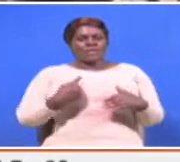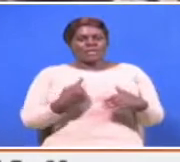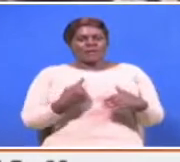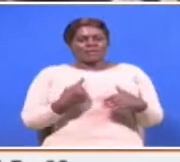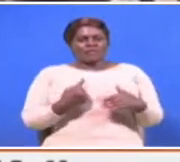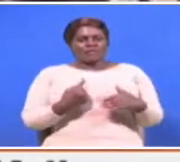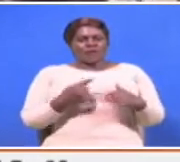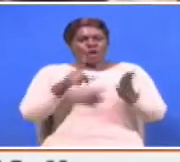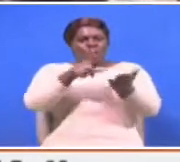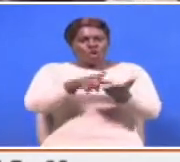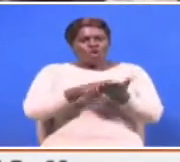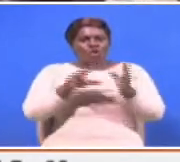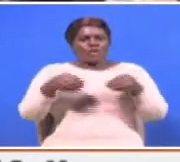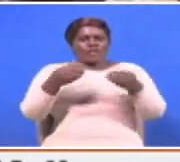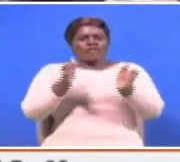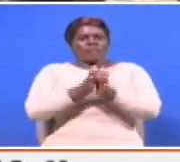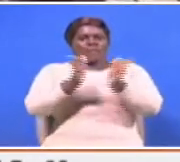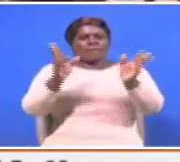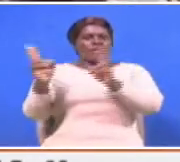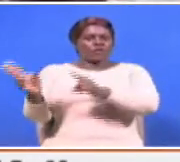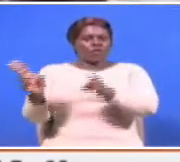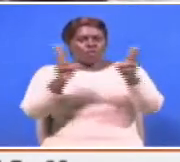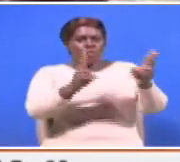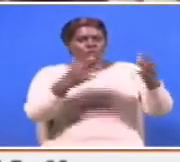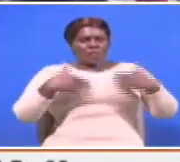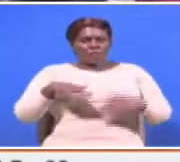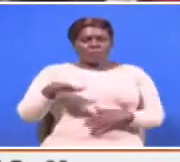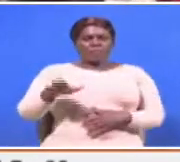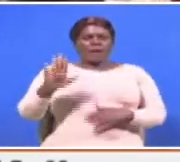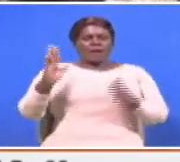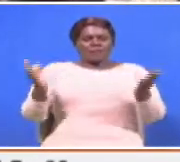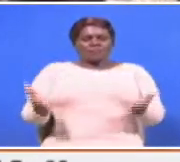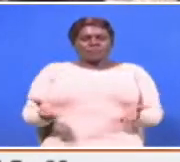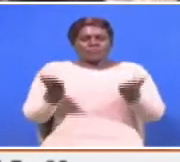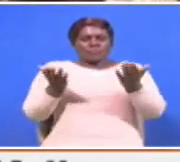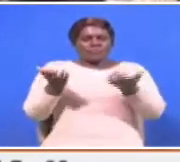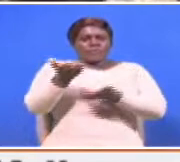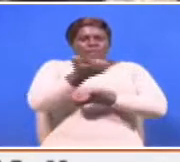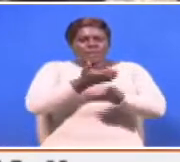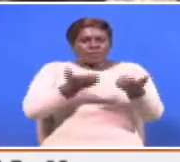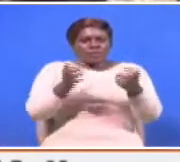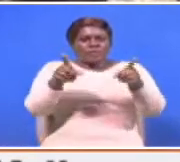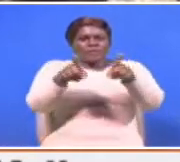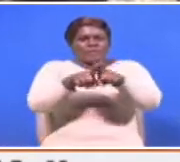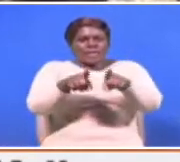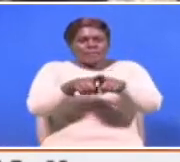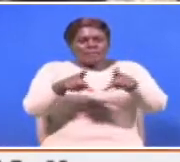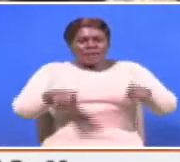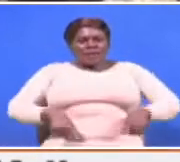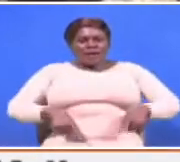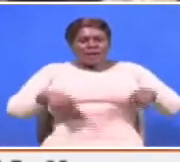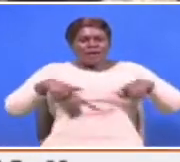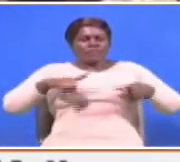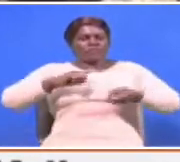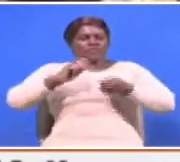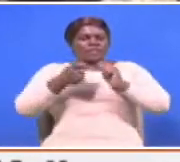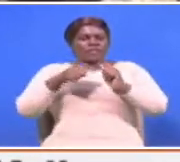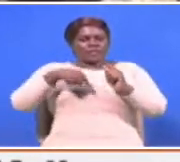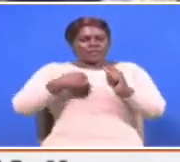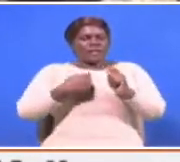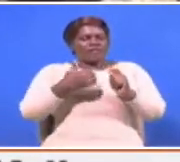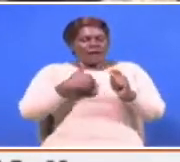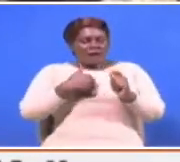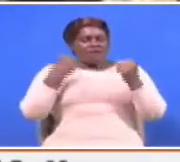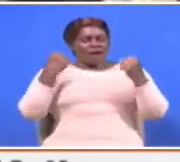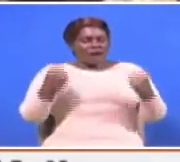tumejitolea kutoa mikopo kwa wananchi wa kawaida ili waweze kujiimarisha kiuchumi na kuyaendeleza maisha yao, kwa sababu tunapitia